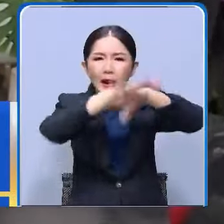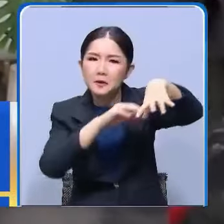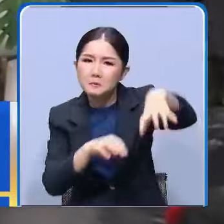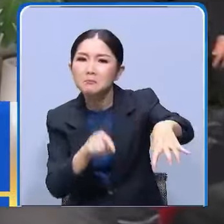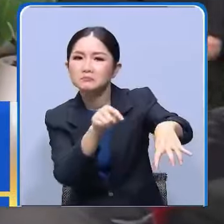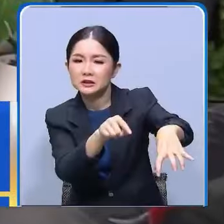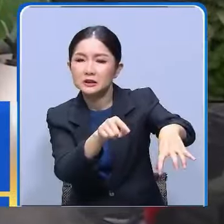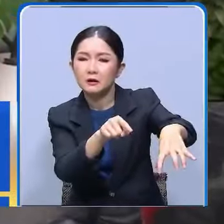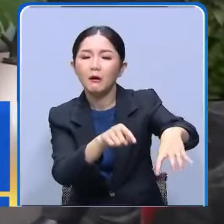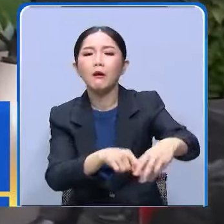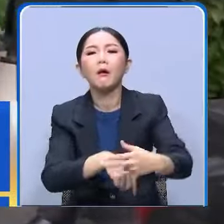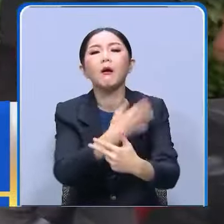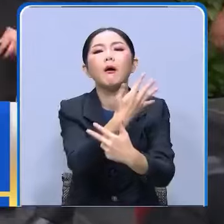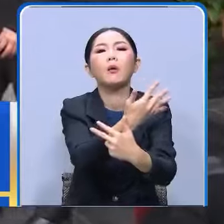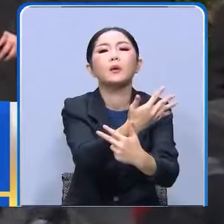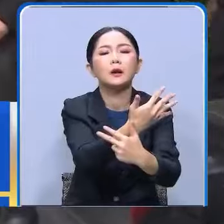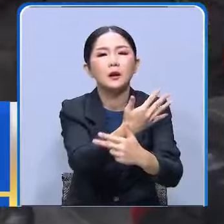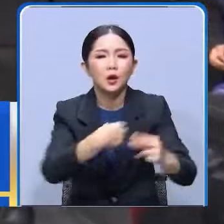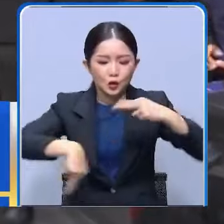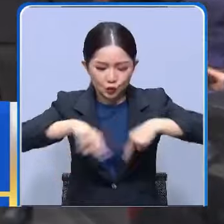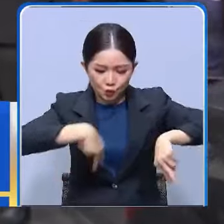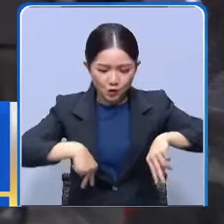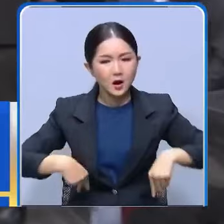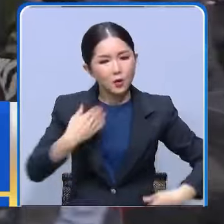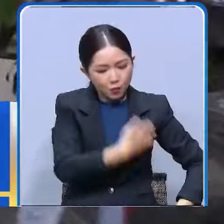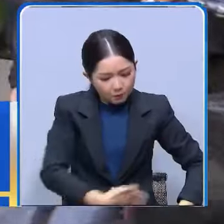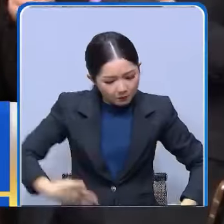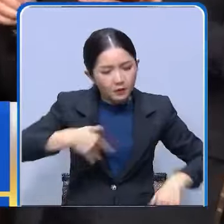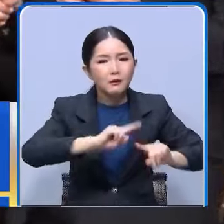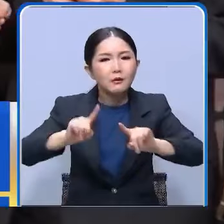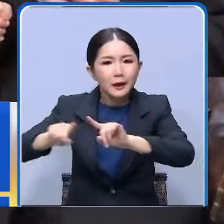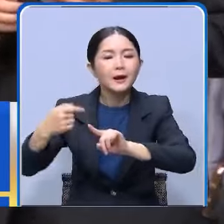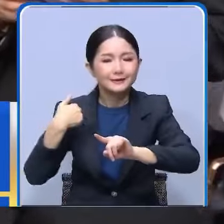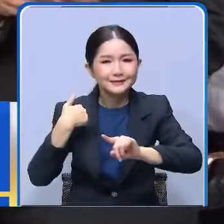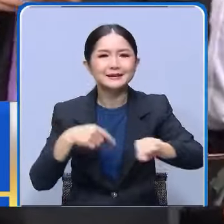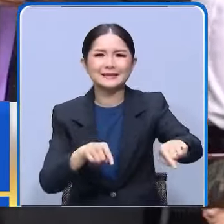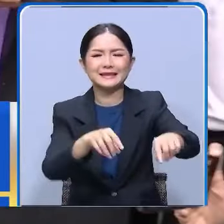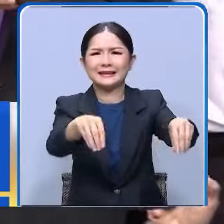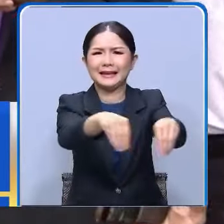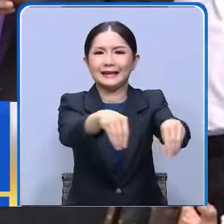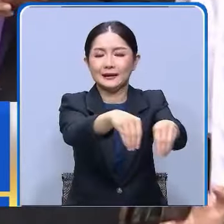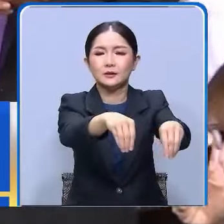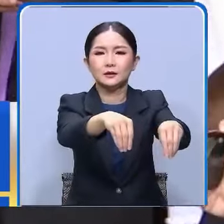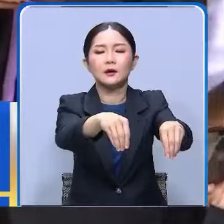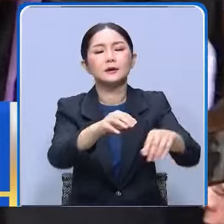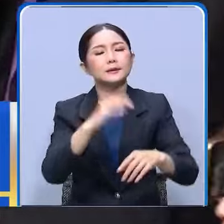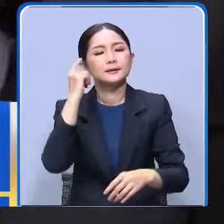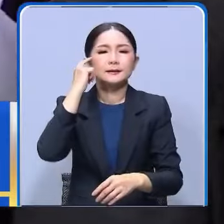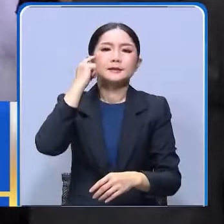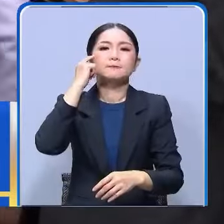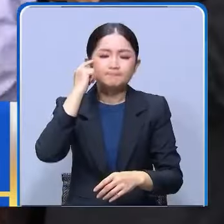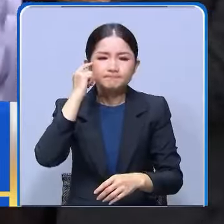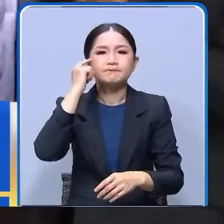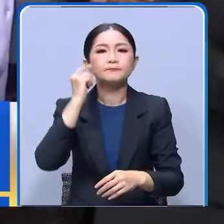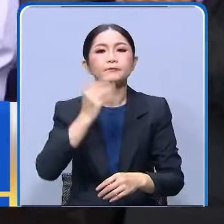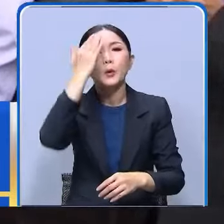ทราก็อยู่ติดกับบริษัท The Icon Group นั่นแหละเพราะว่าสถานที่ดังกล่าวเนี่ยมีคลิปภาพของนายฐานานนท์ฮิรัญชัยวัน